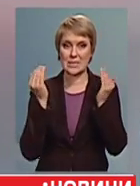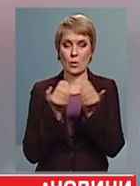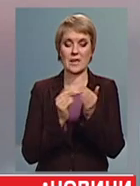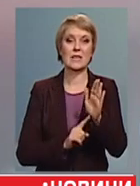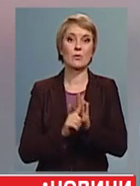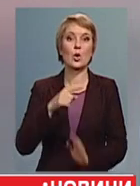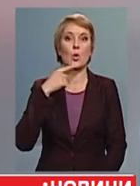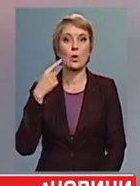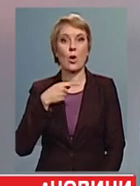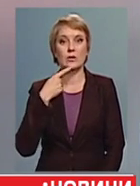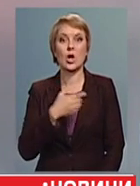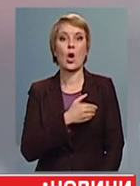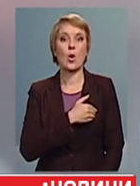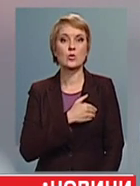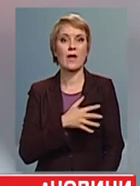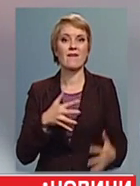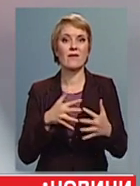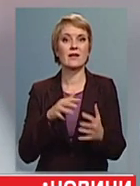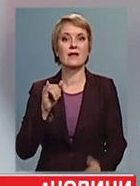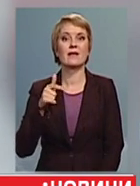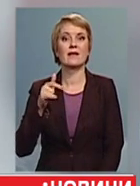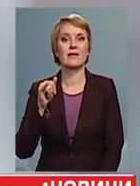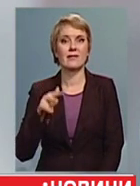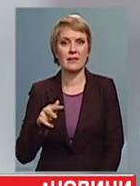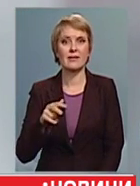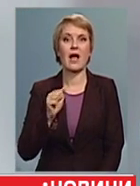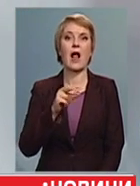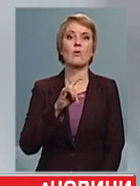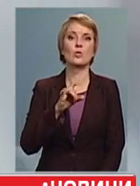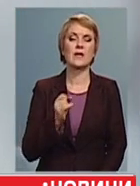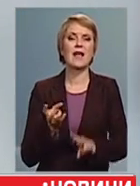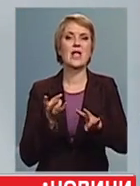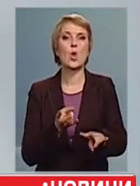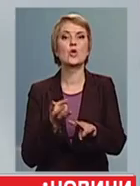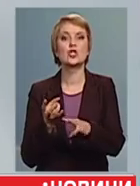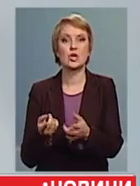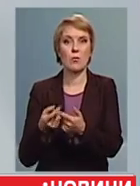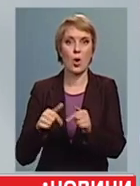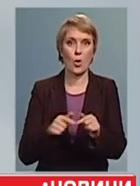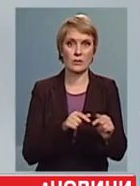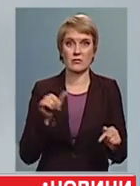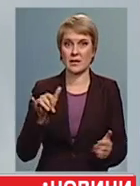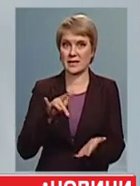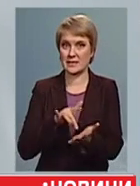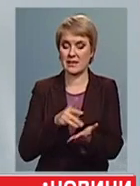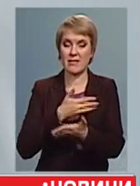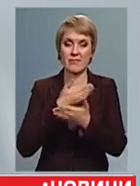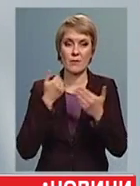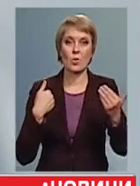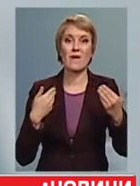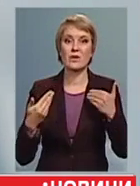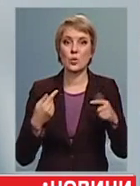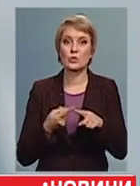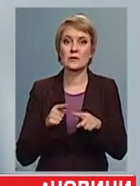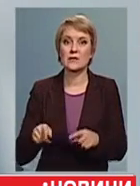Спочатку росіяни казали, що збираються воювати з ІДІЛ, Аль-Нусра та іншими терористичними організаціями. Проте їхні цілі не мають відношення до жодного з